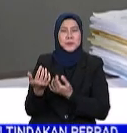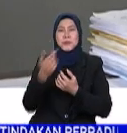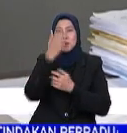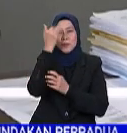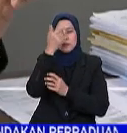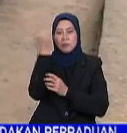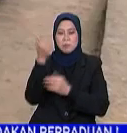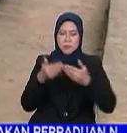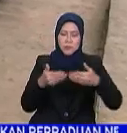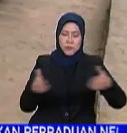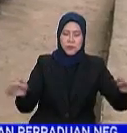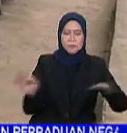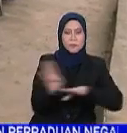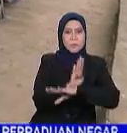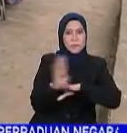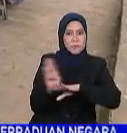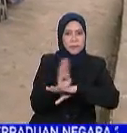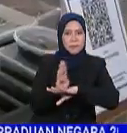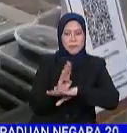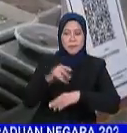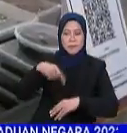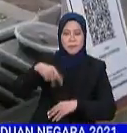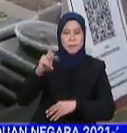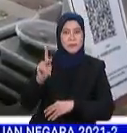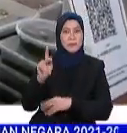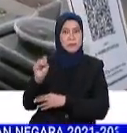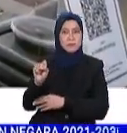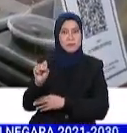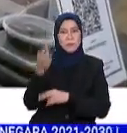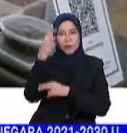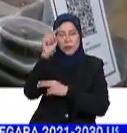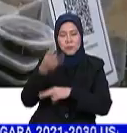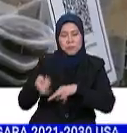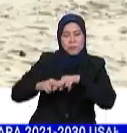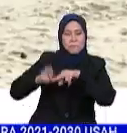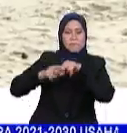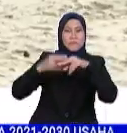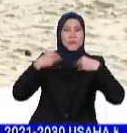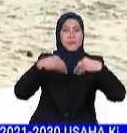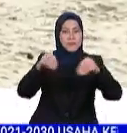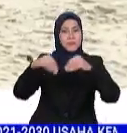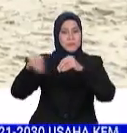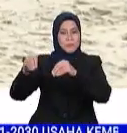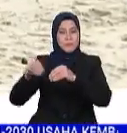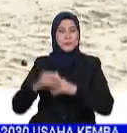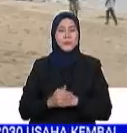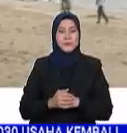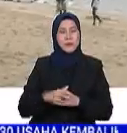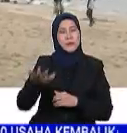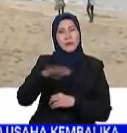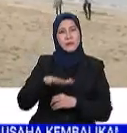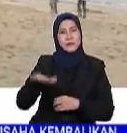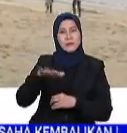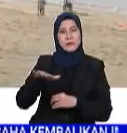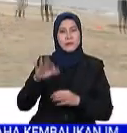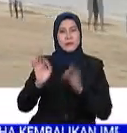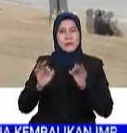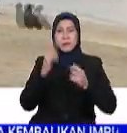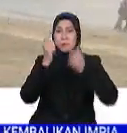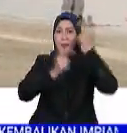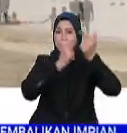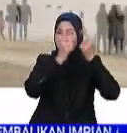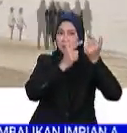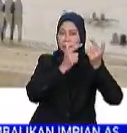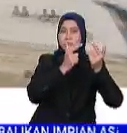peniaga, penjaja dan semua PKS itu untuk meningkatkan jualan mereka lah. Dianggarkan kalau sektor pelancongan